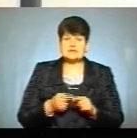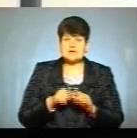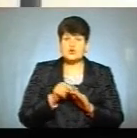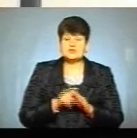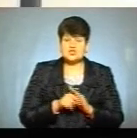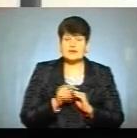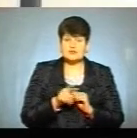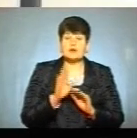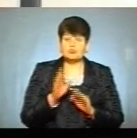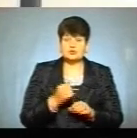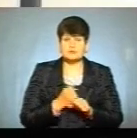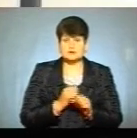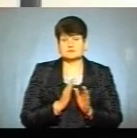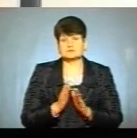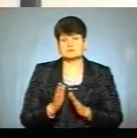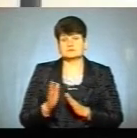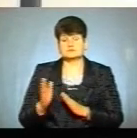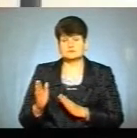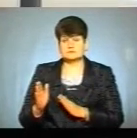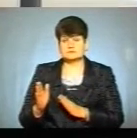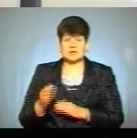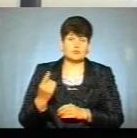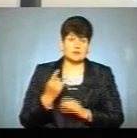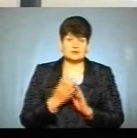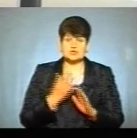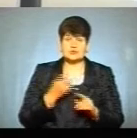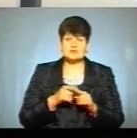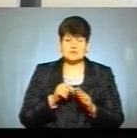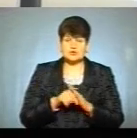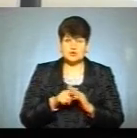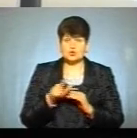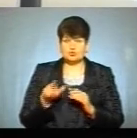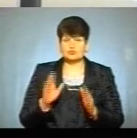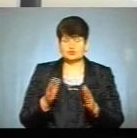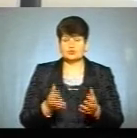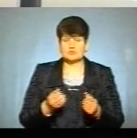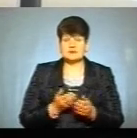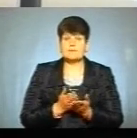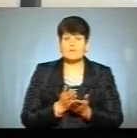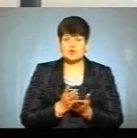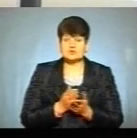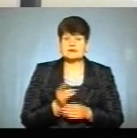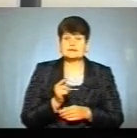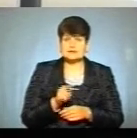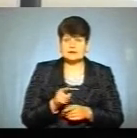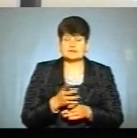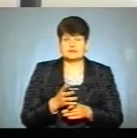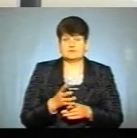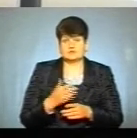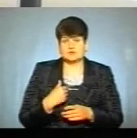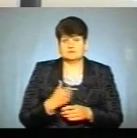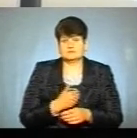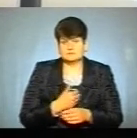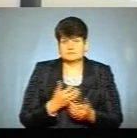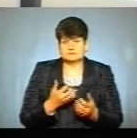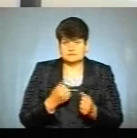те, що вона буде працювати в штатному режимі, і в першу чергу це означає, що люди будуть отримувати ті послуги, які вони розраховують, і завжди